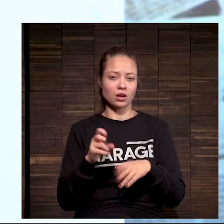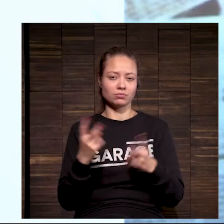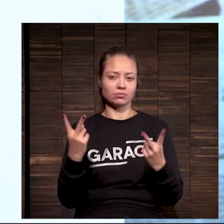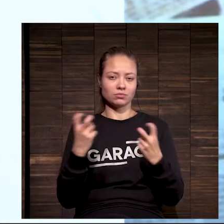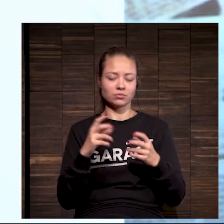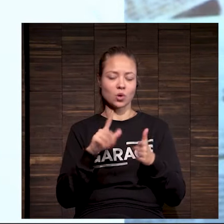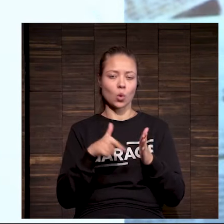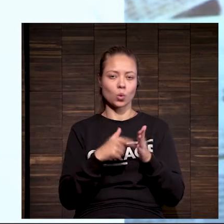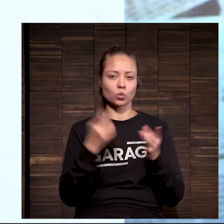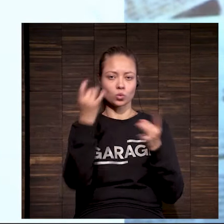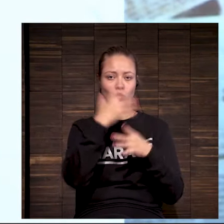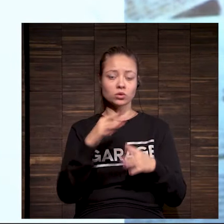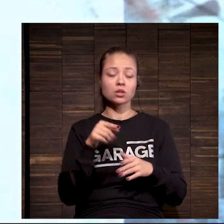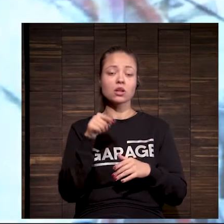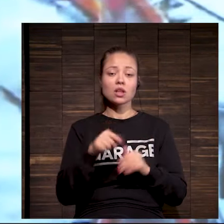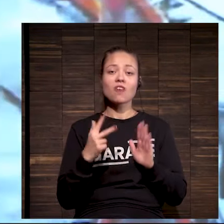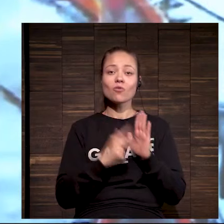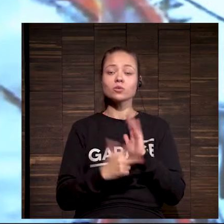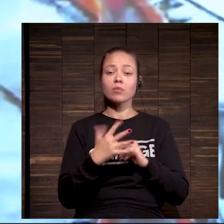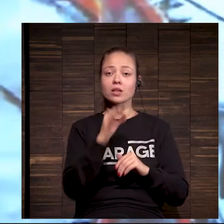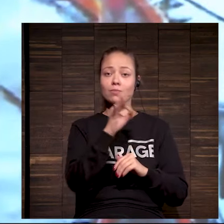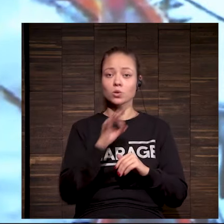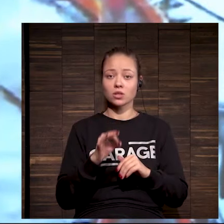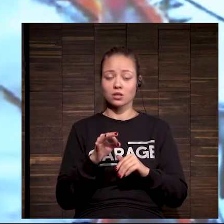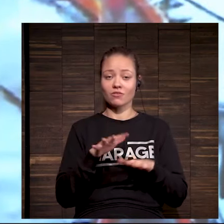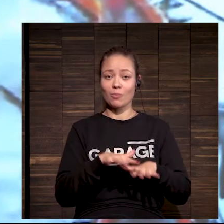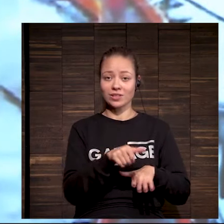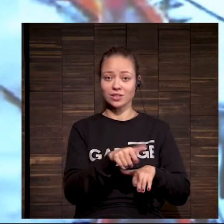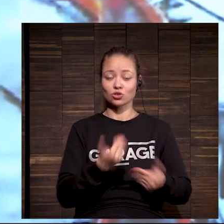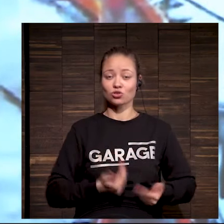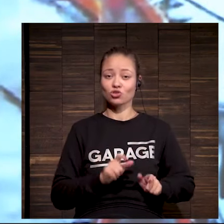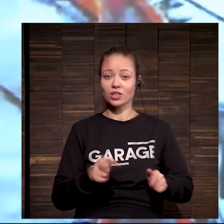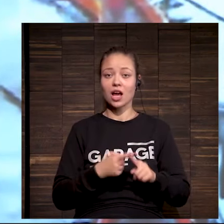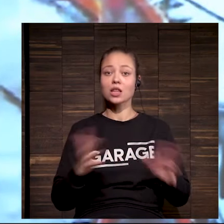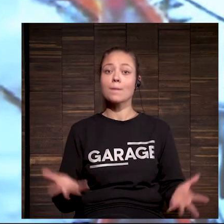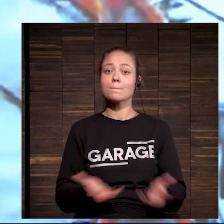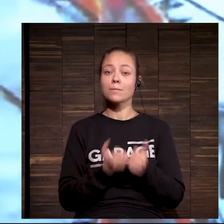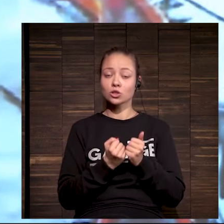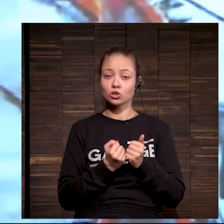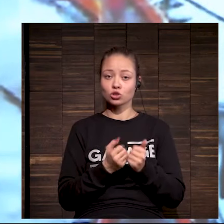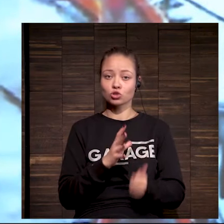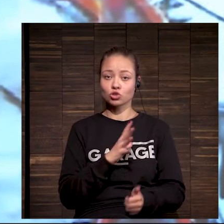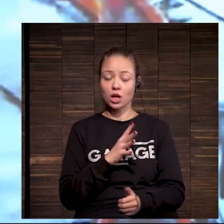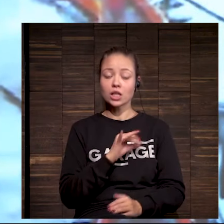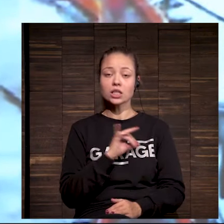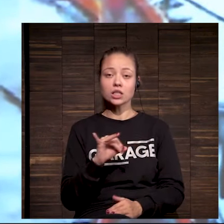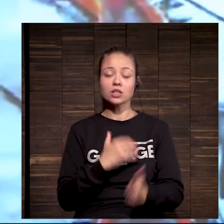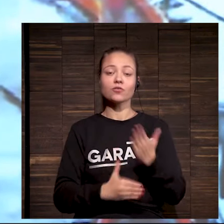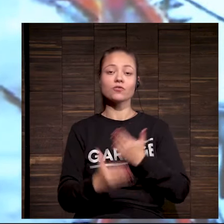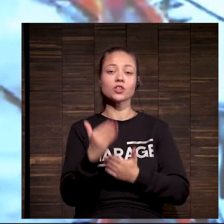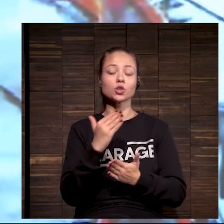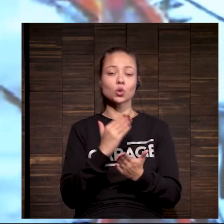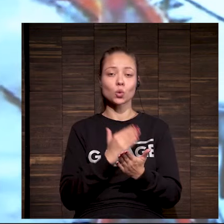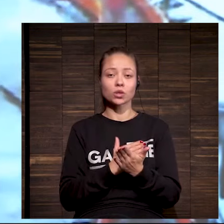великобритания в 85 процентов местных жителей это поддержали и в итоге